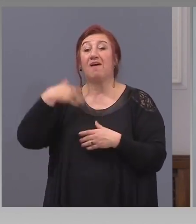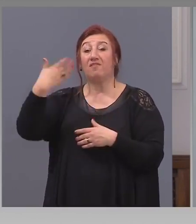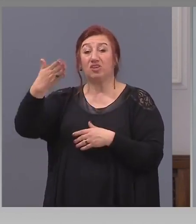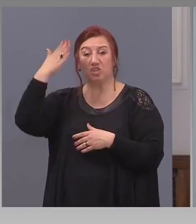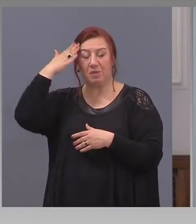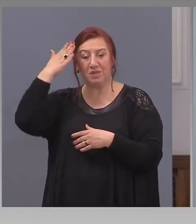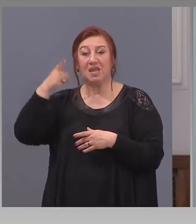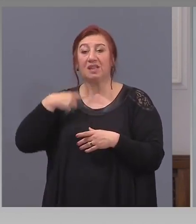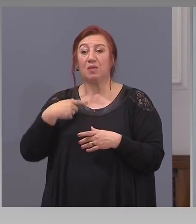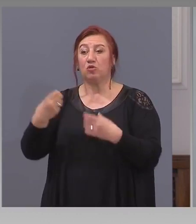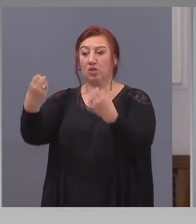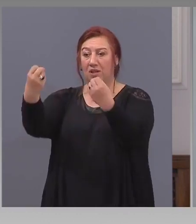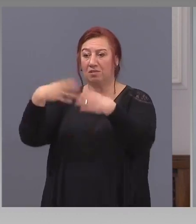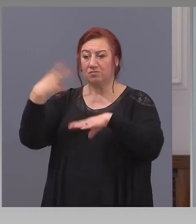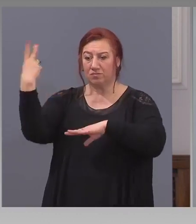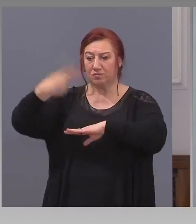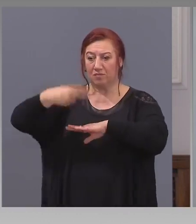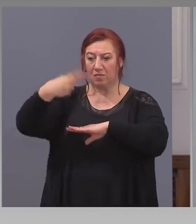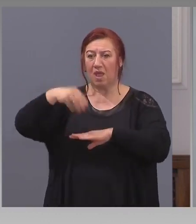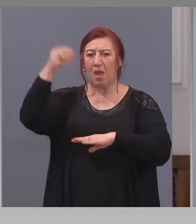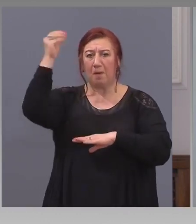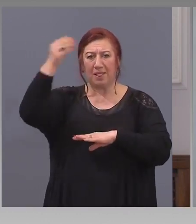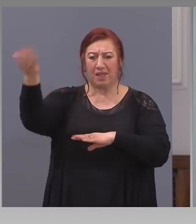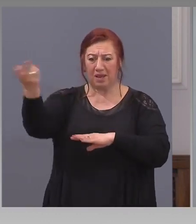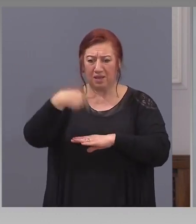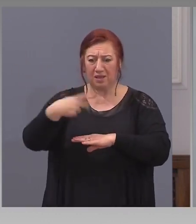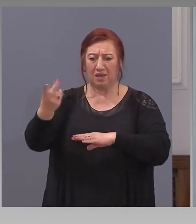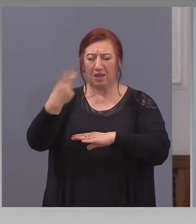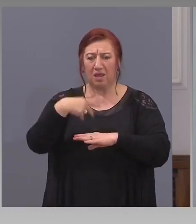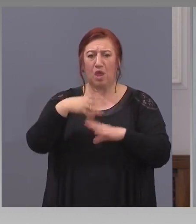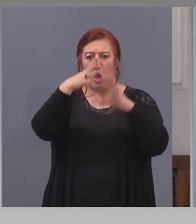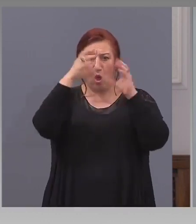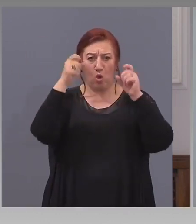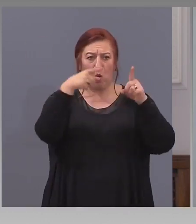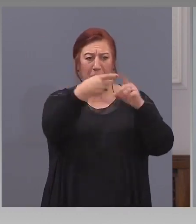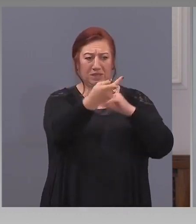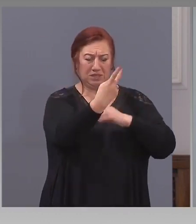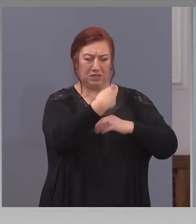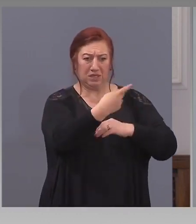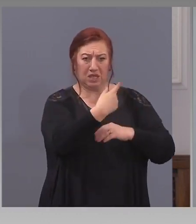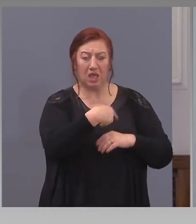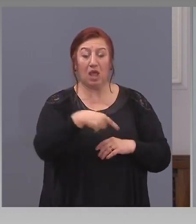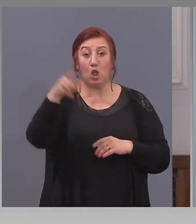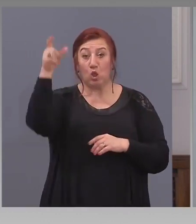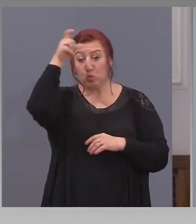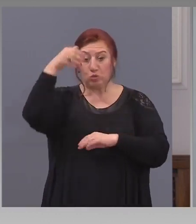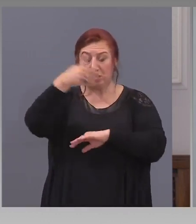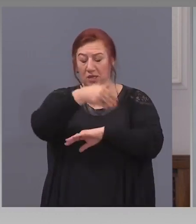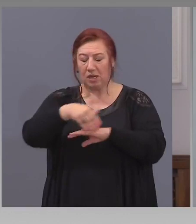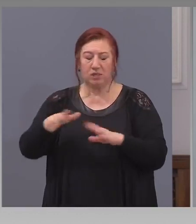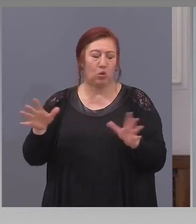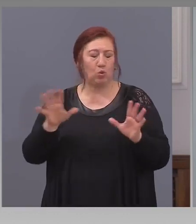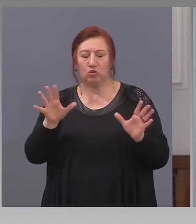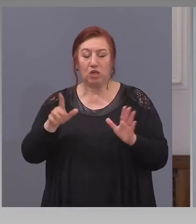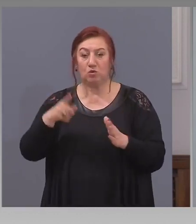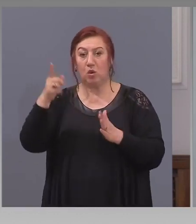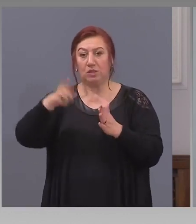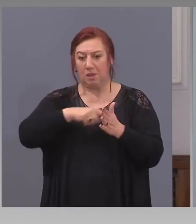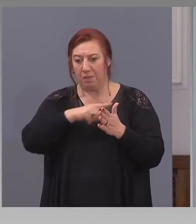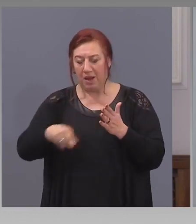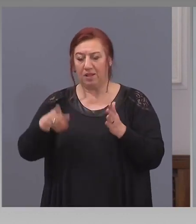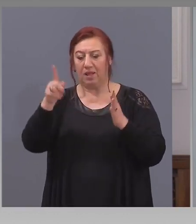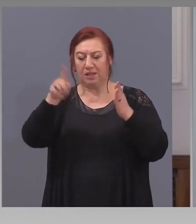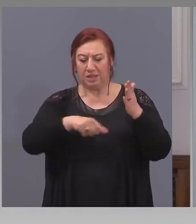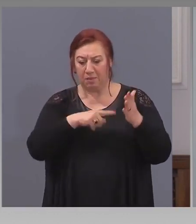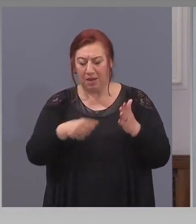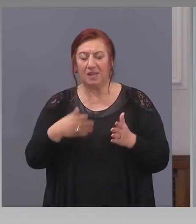пропускат българи и румънци? И на турската граница става ужасно, защото забрани, забрани, забрани. За иранските камиони има забрани. Те